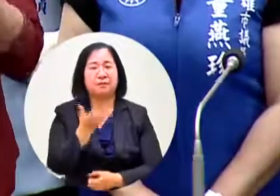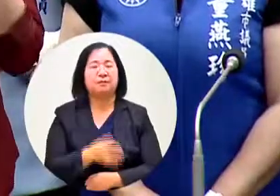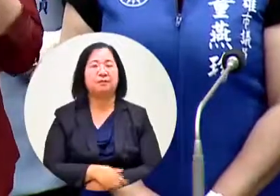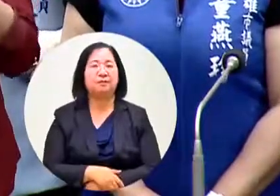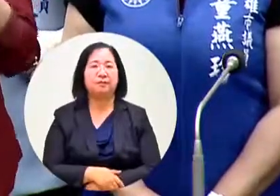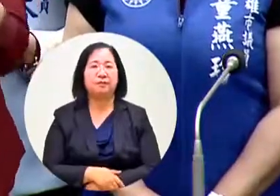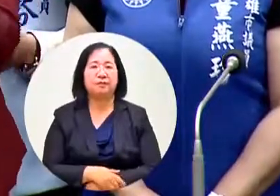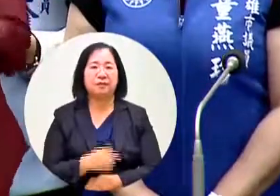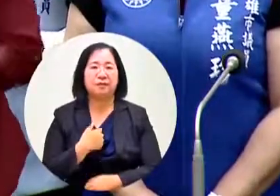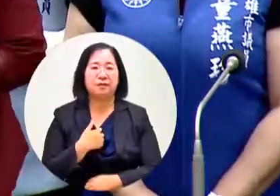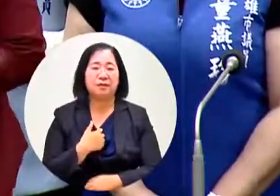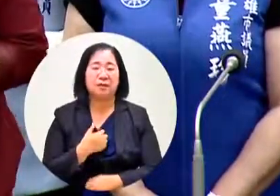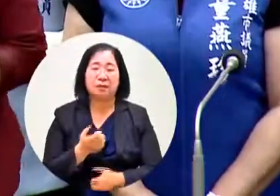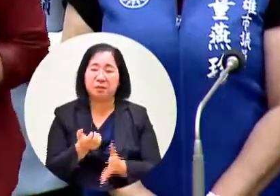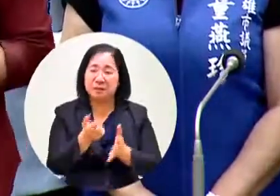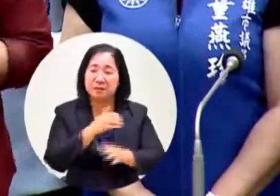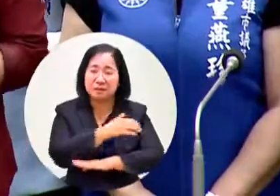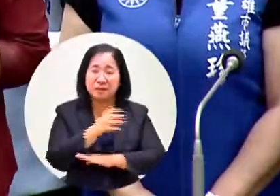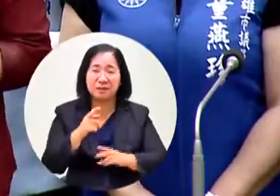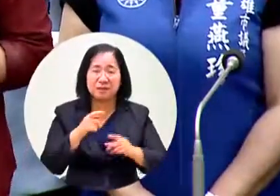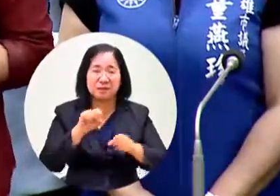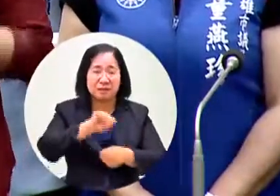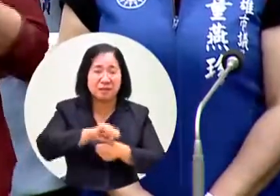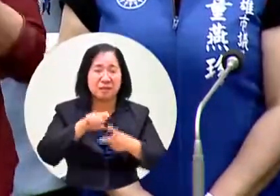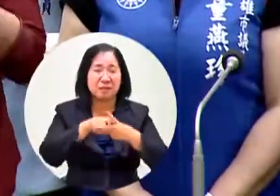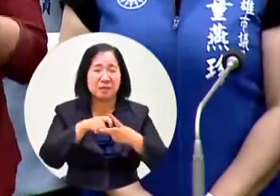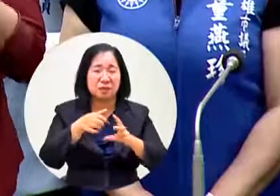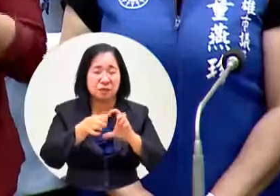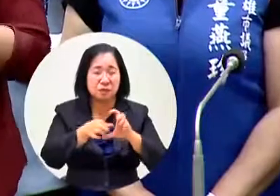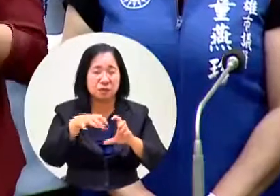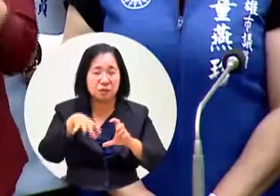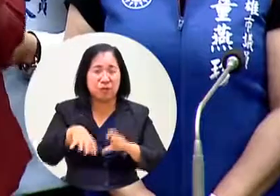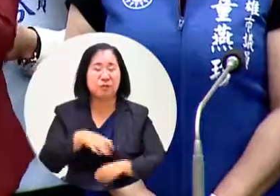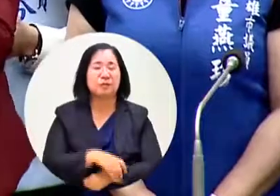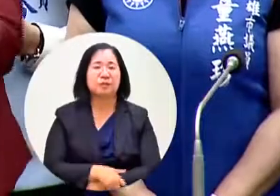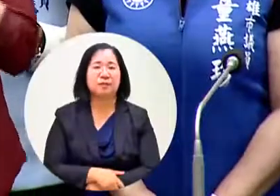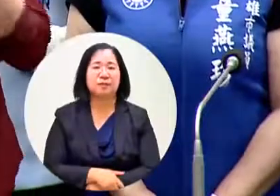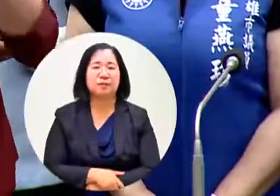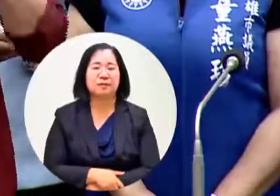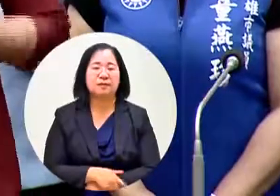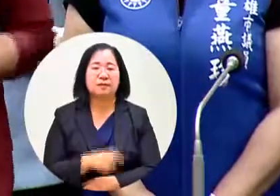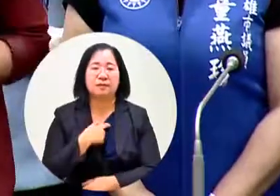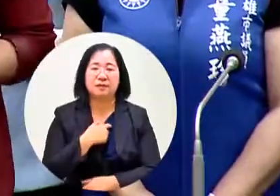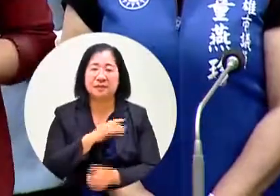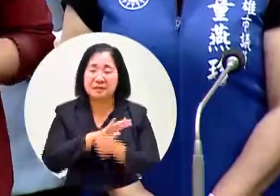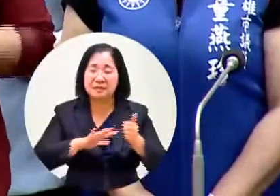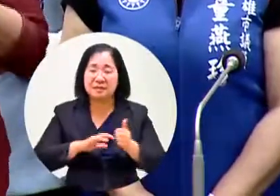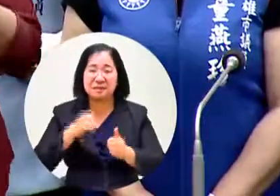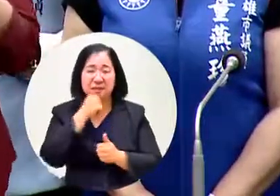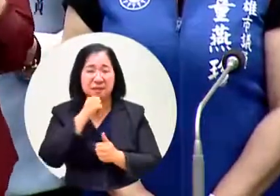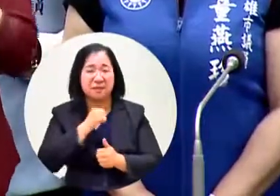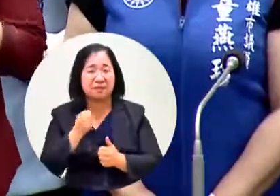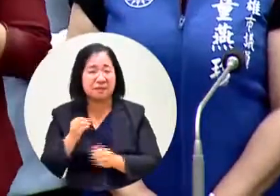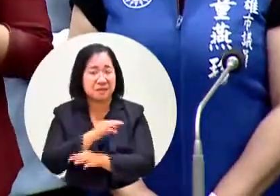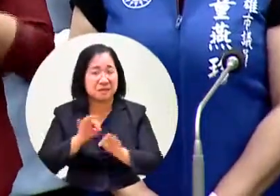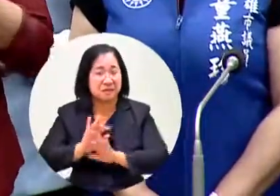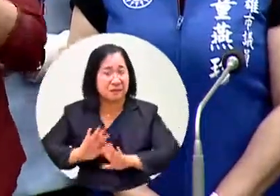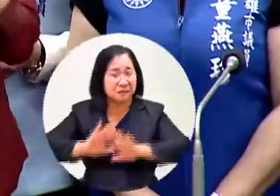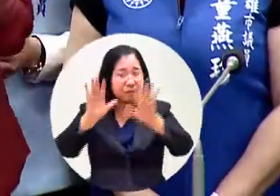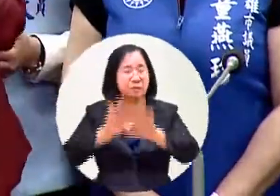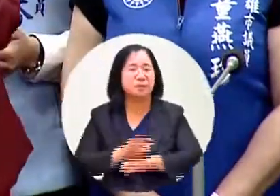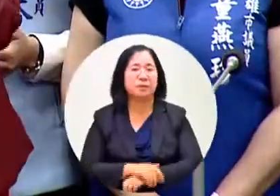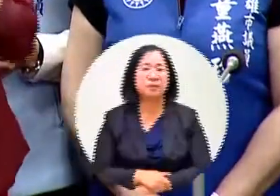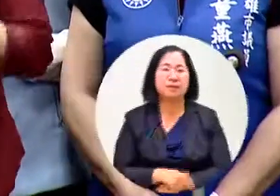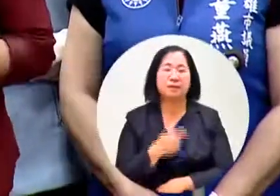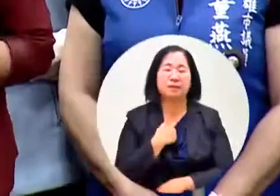的这个翻白眼之说，我想呢大家就在抨击，就在批评说我们的市政团队，我们的韩市长不懂